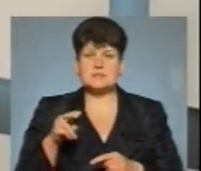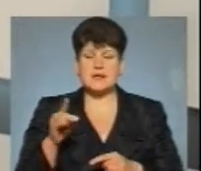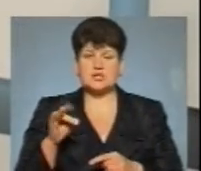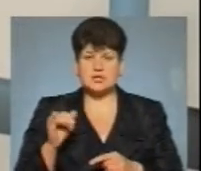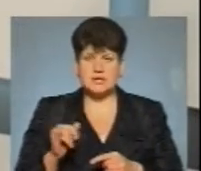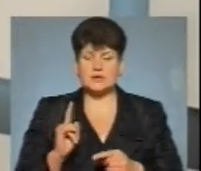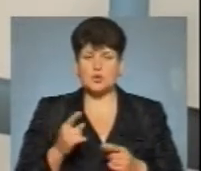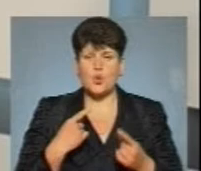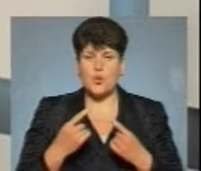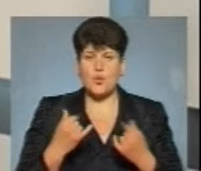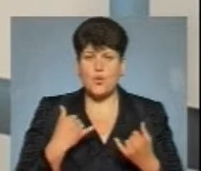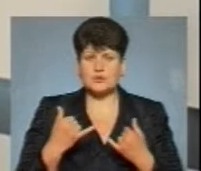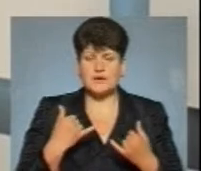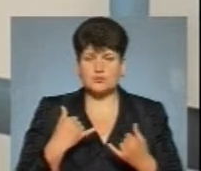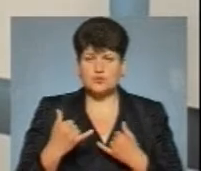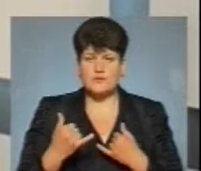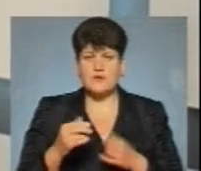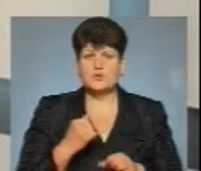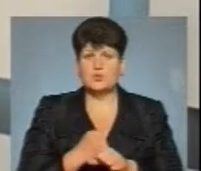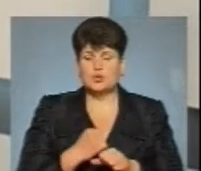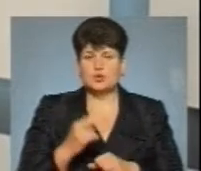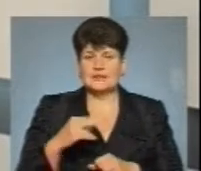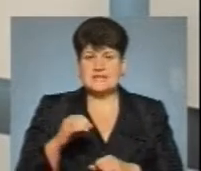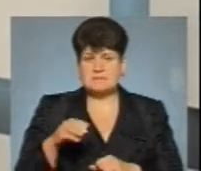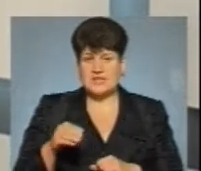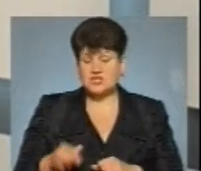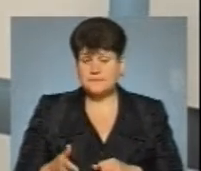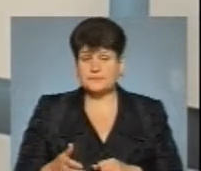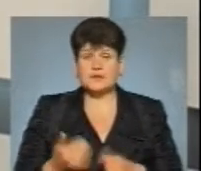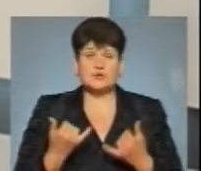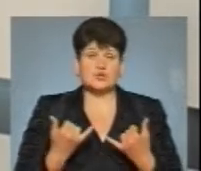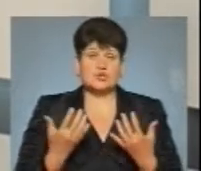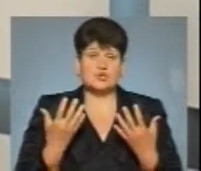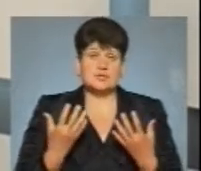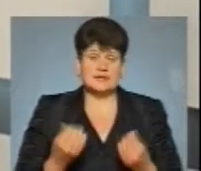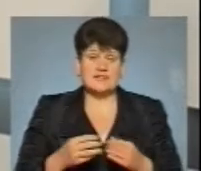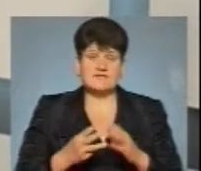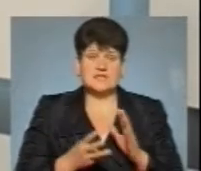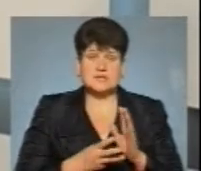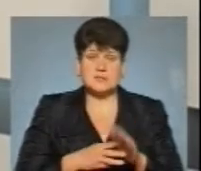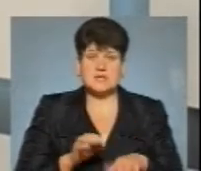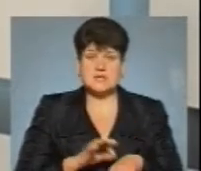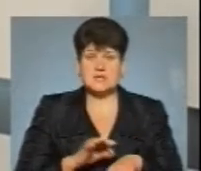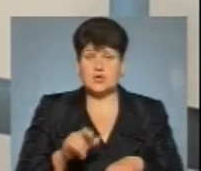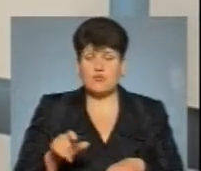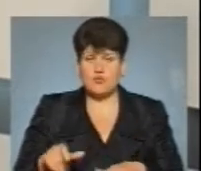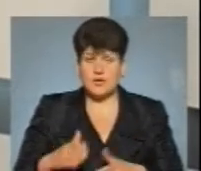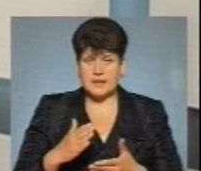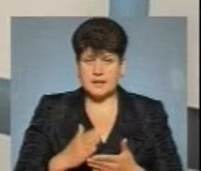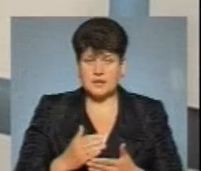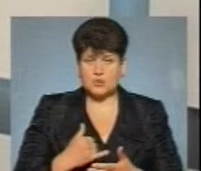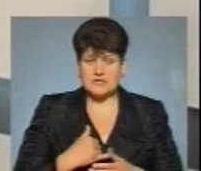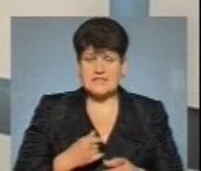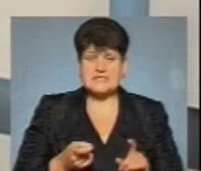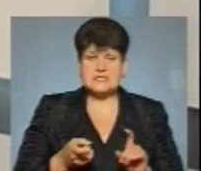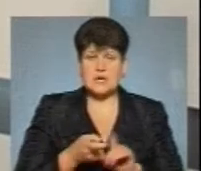контактував безпосередньо саме з роботою диспетчерської служби. Тому на сьогоднішній день 18 хворих, є в нас